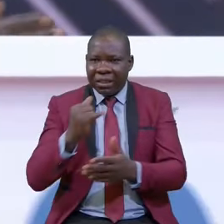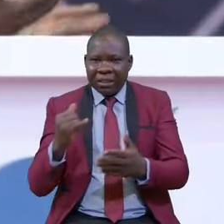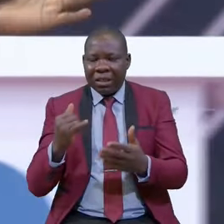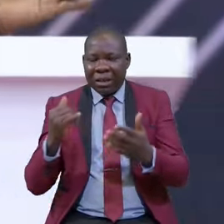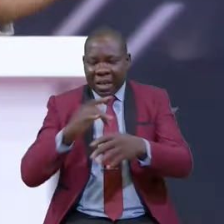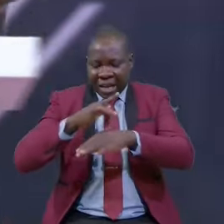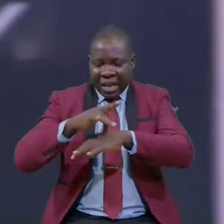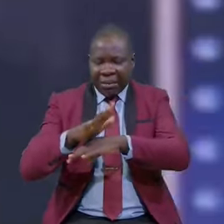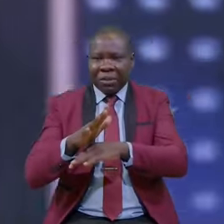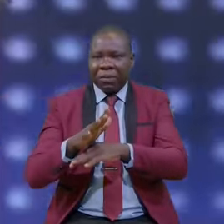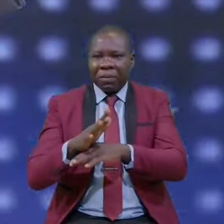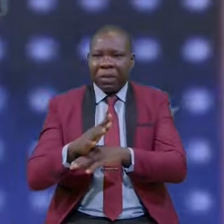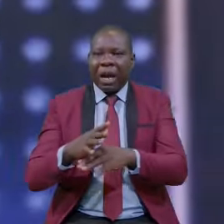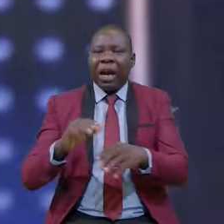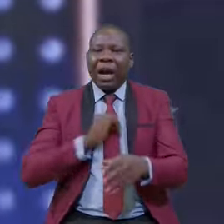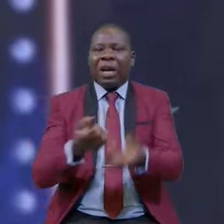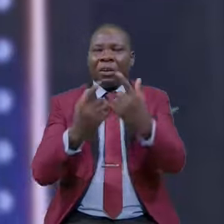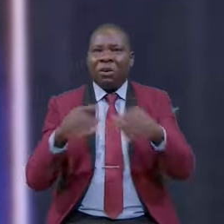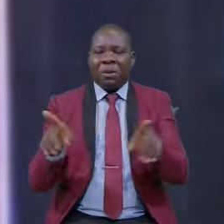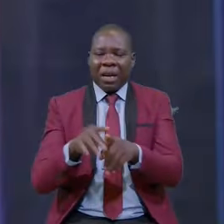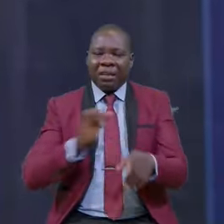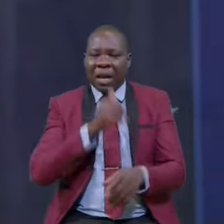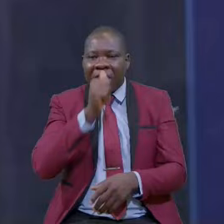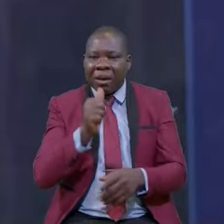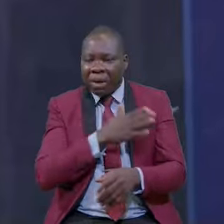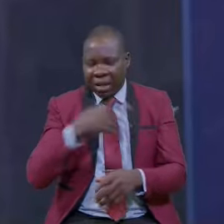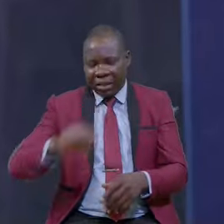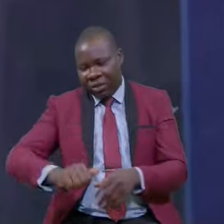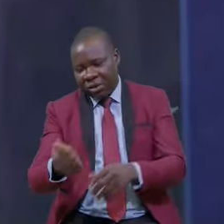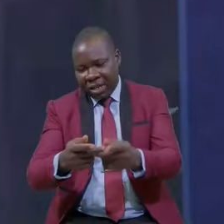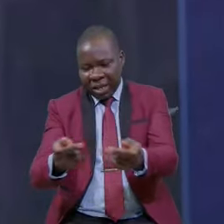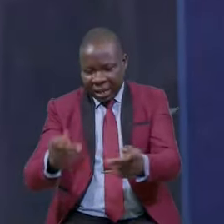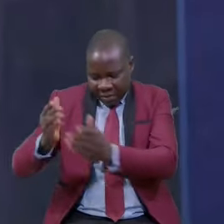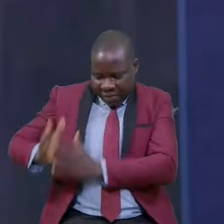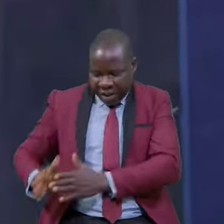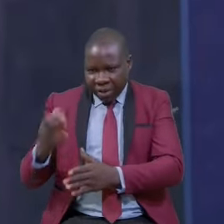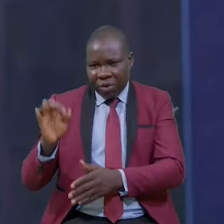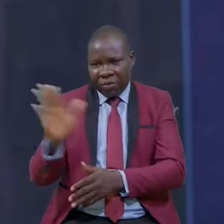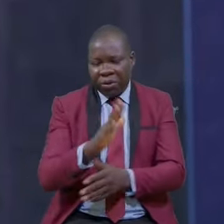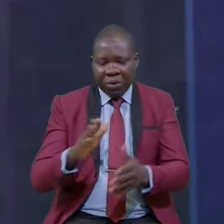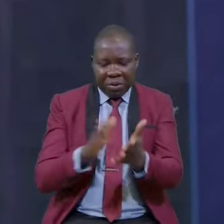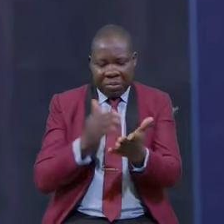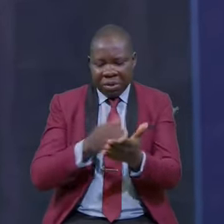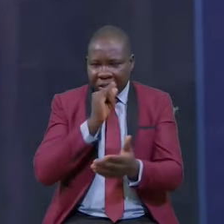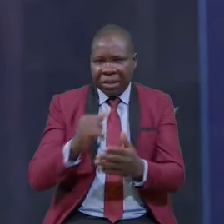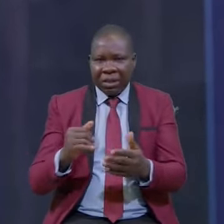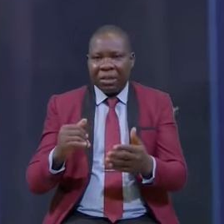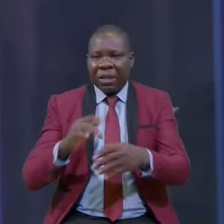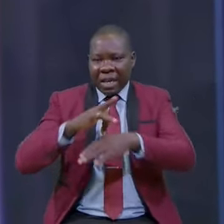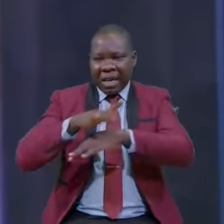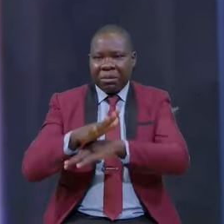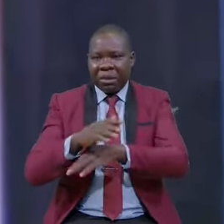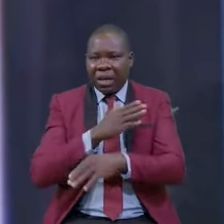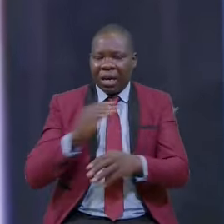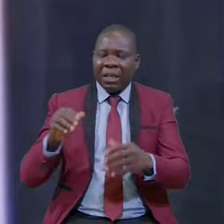suis, je viens tel que je suis. Et l'autre face de ton billet est vide, est blanc. Et tu arrives à la porte du